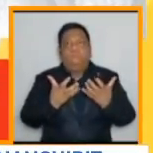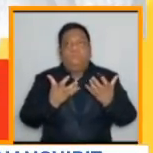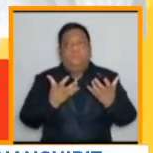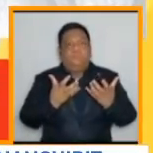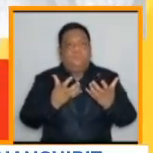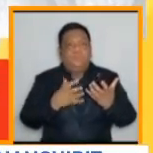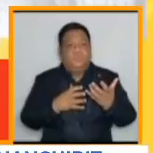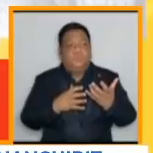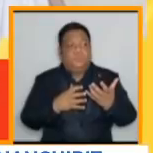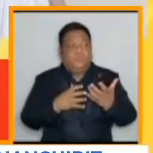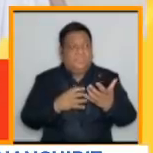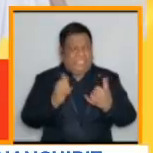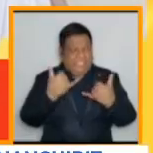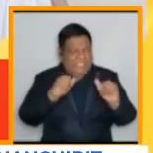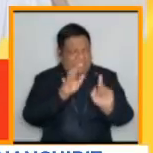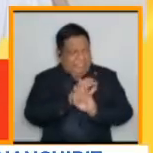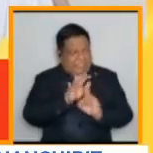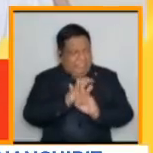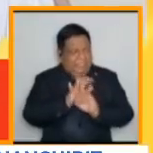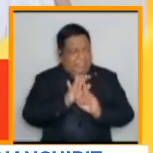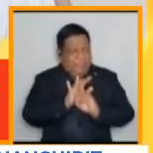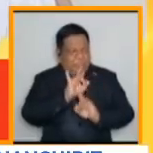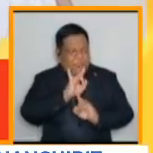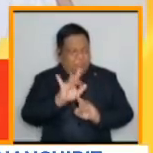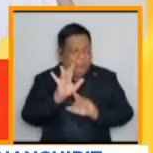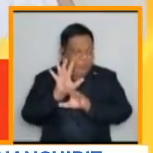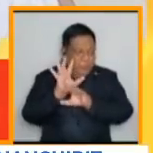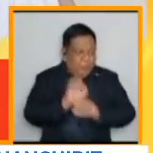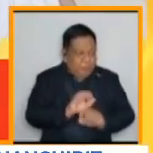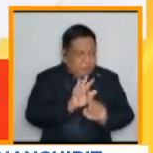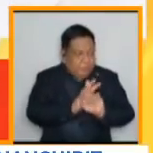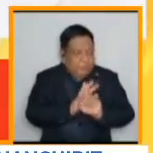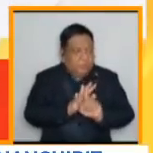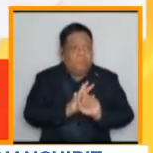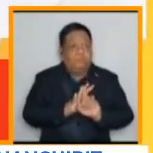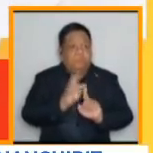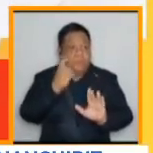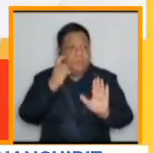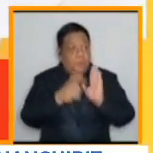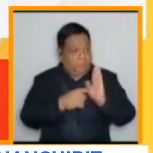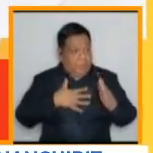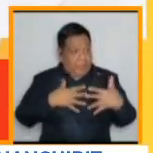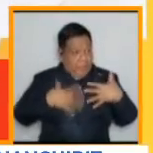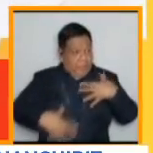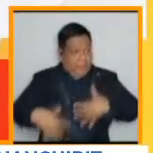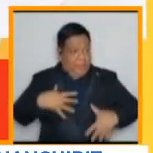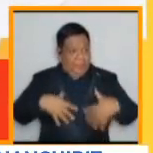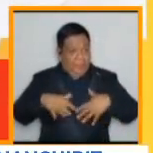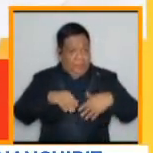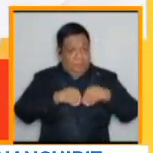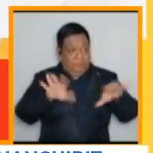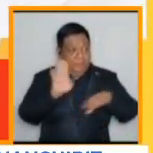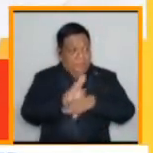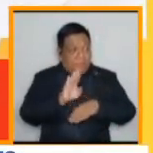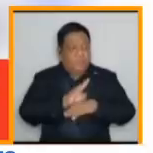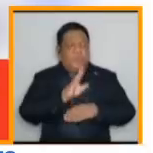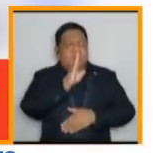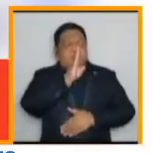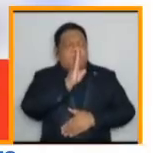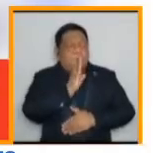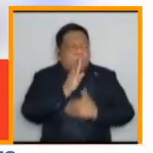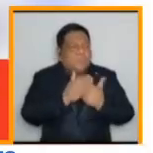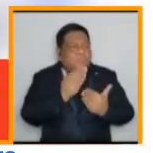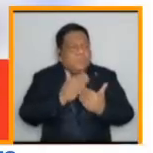ko yung classic talaga. So kung mapapansin nyo, yung mga clothing line na nilabas ko is very simple lang talaga at comfortable.